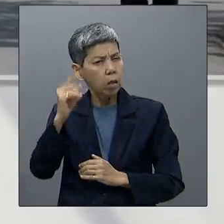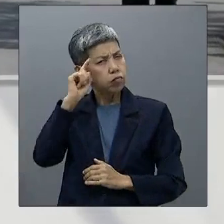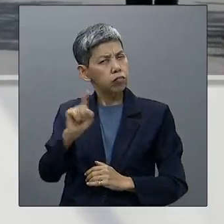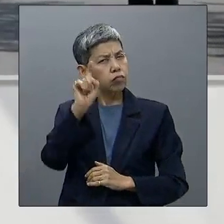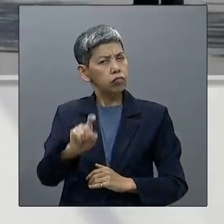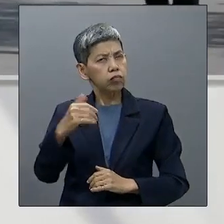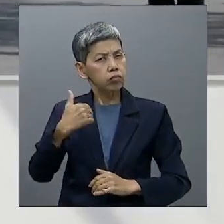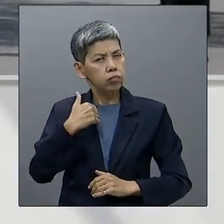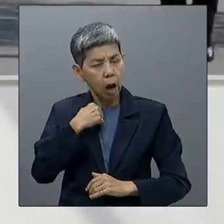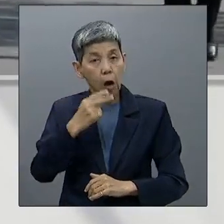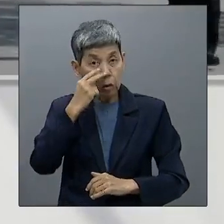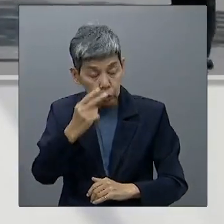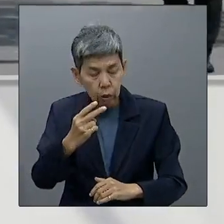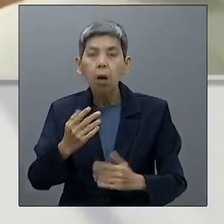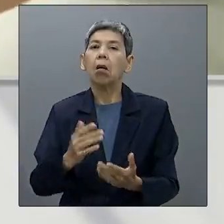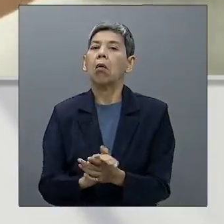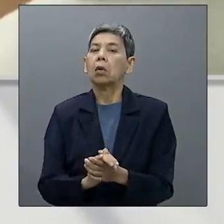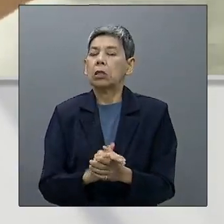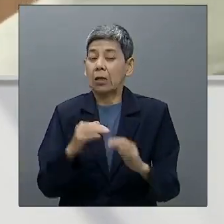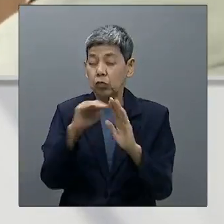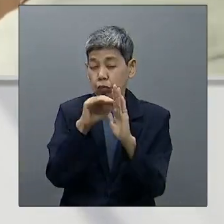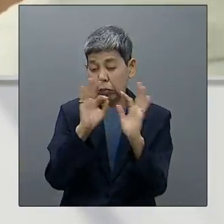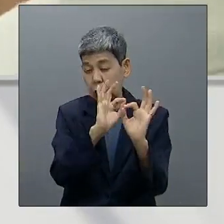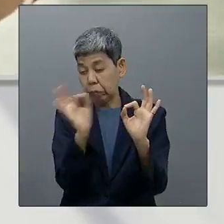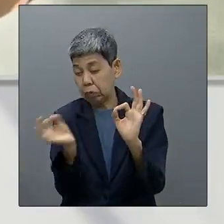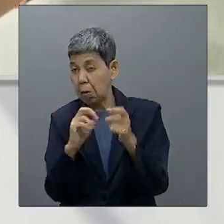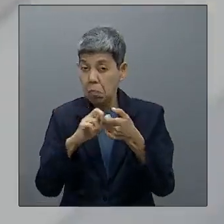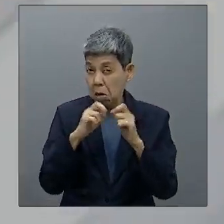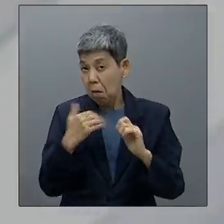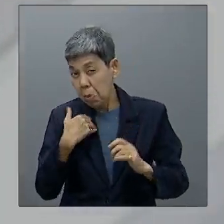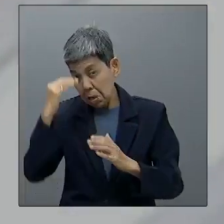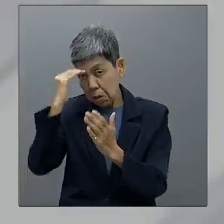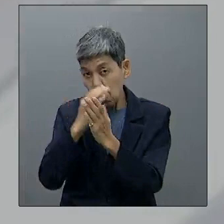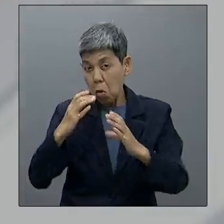ปมประเด็นเหล่านี้จะทำให้สำนวนคดีอ่อนหรือไม่ค่ะ